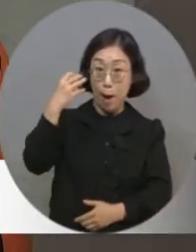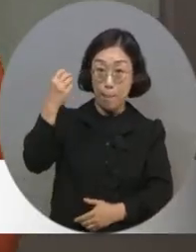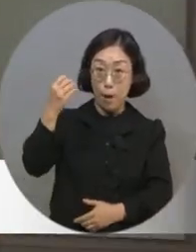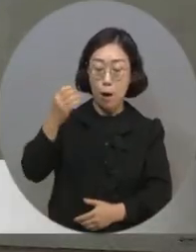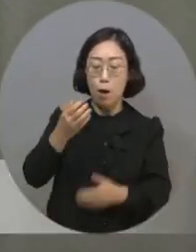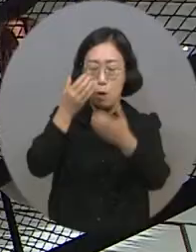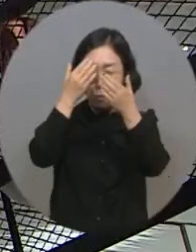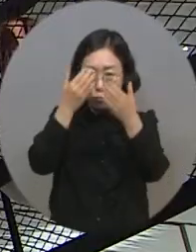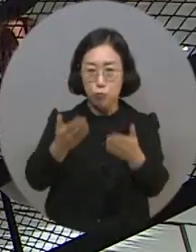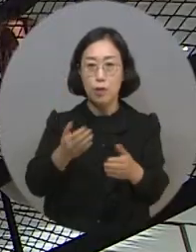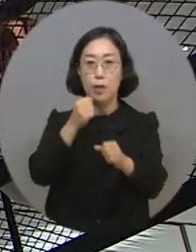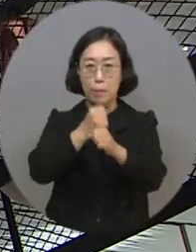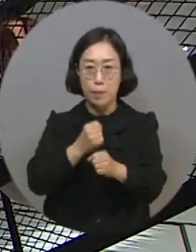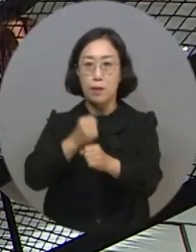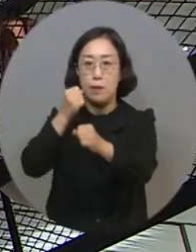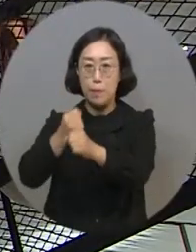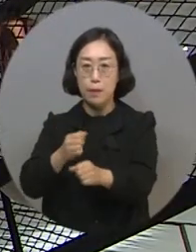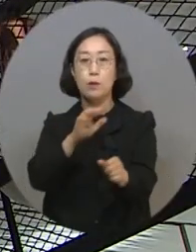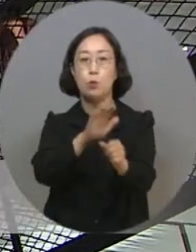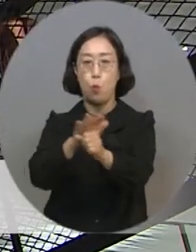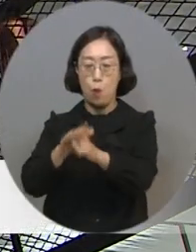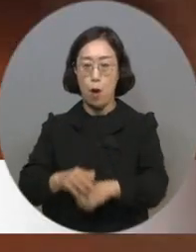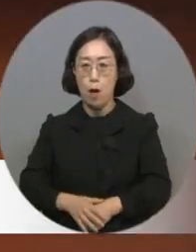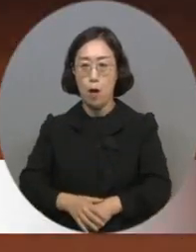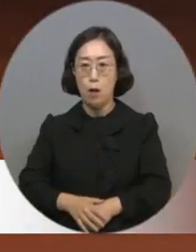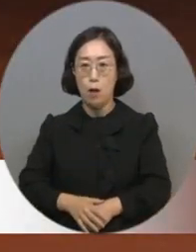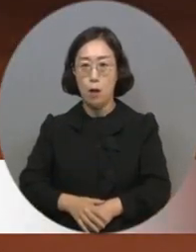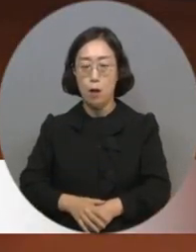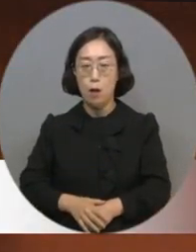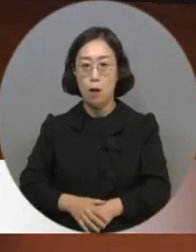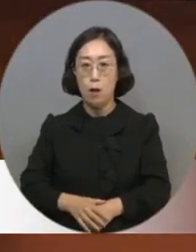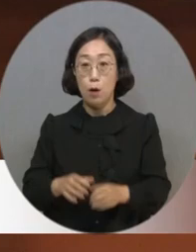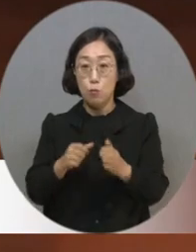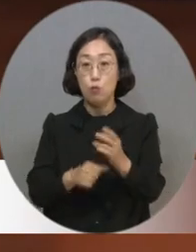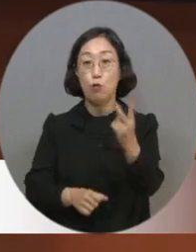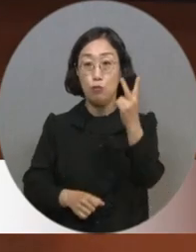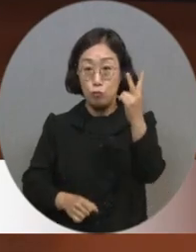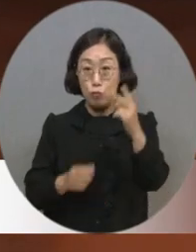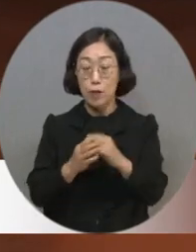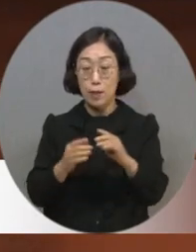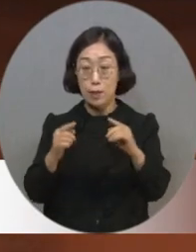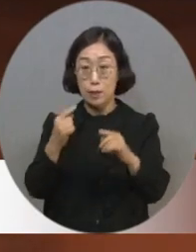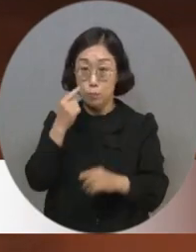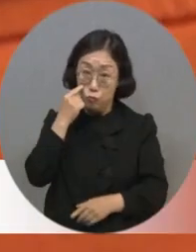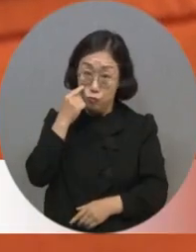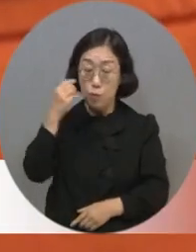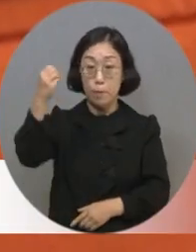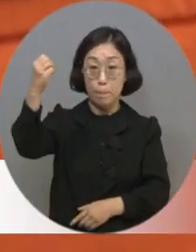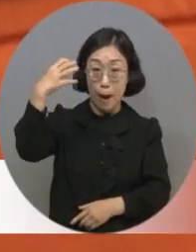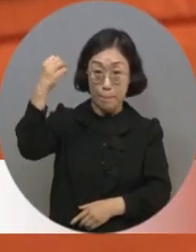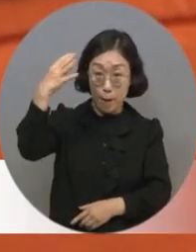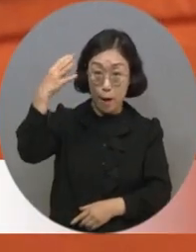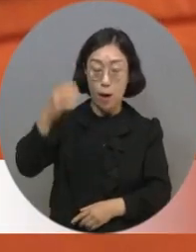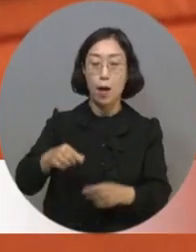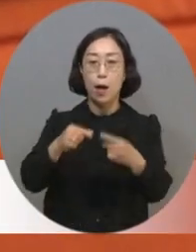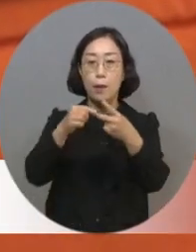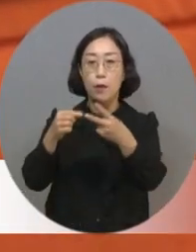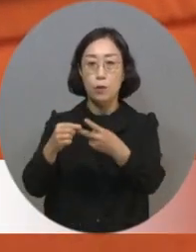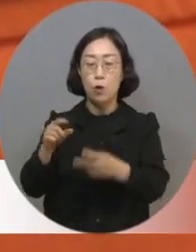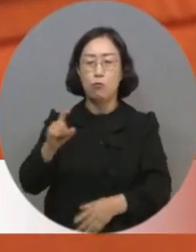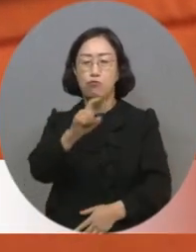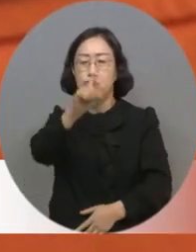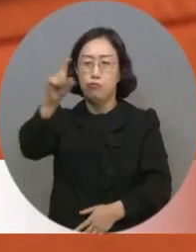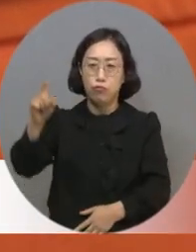무상으로 보급 설치했습니다. 지원 물품은 두 가지로 주택용 시각경보형 화재경보기 장치와